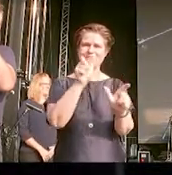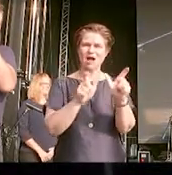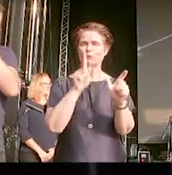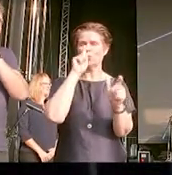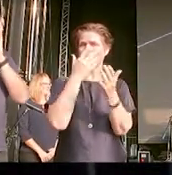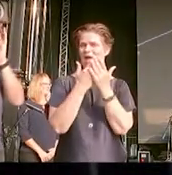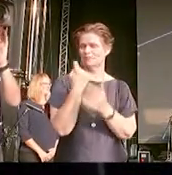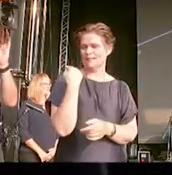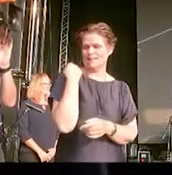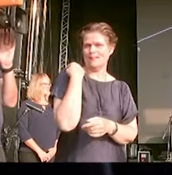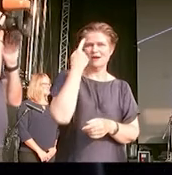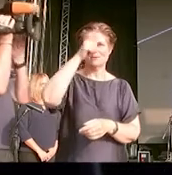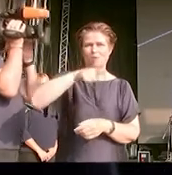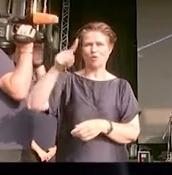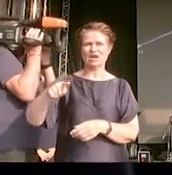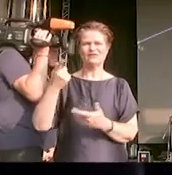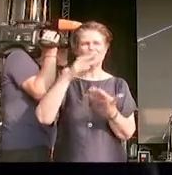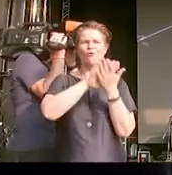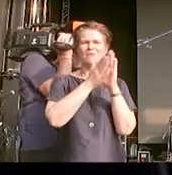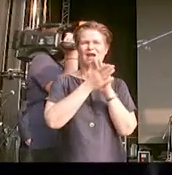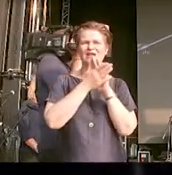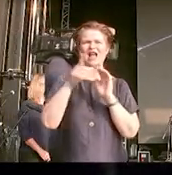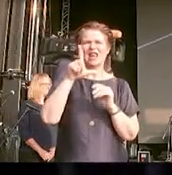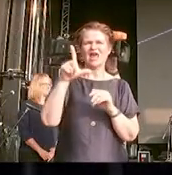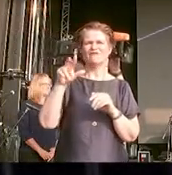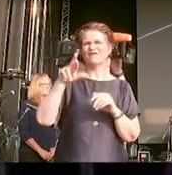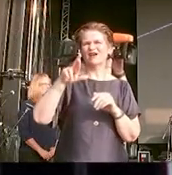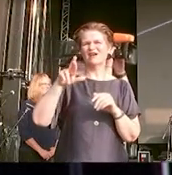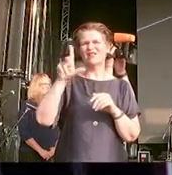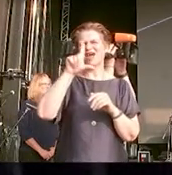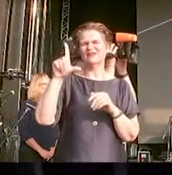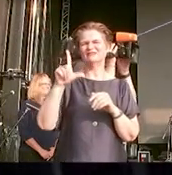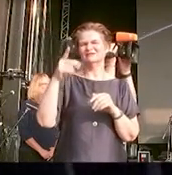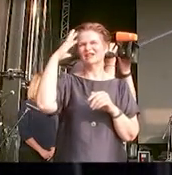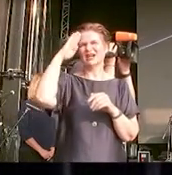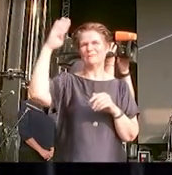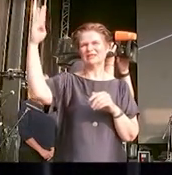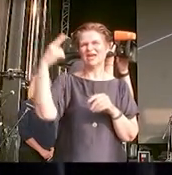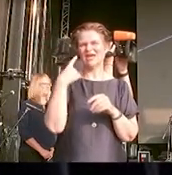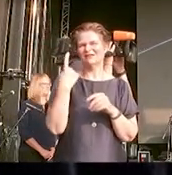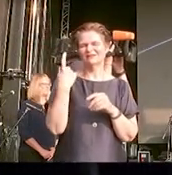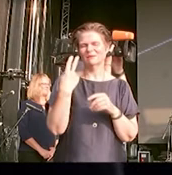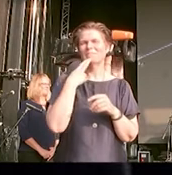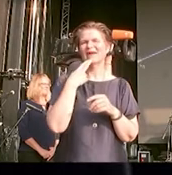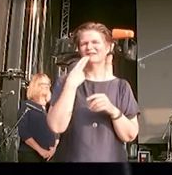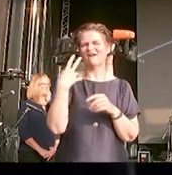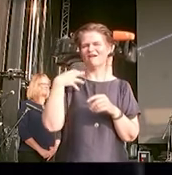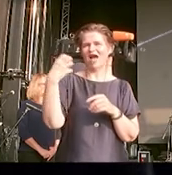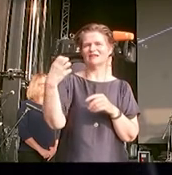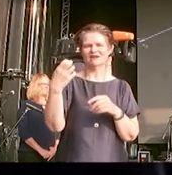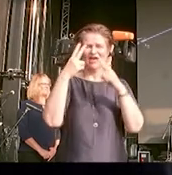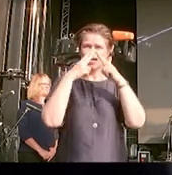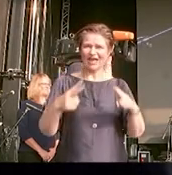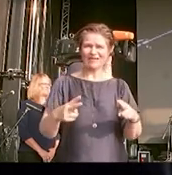nur wenige Monate zurückliegt, ist der Umgang mit Lifeline-Kapitän Klaus-Peter Reisch. In einem Prozess, der eines